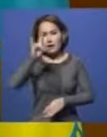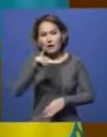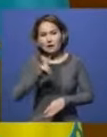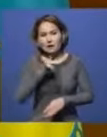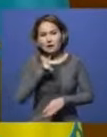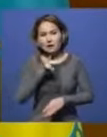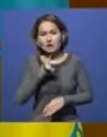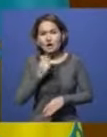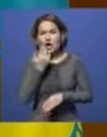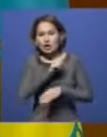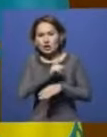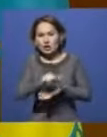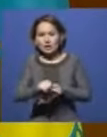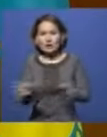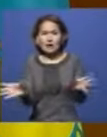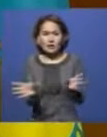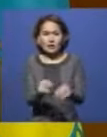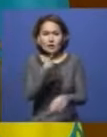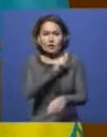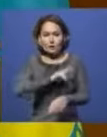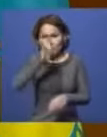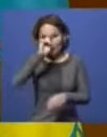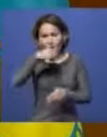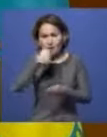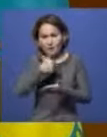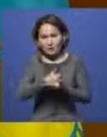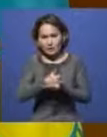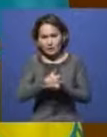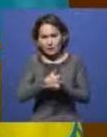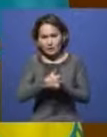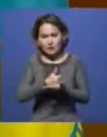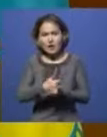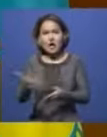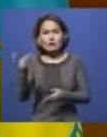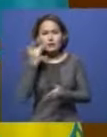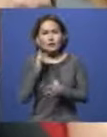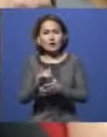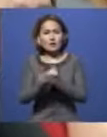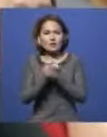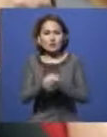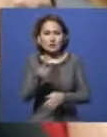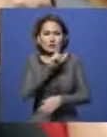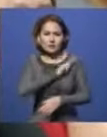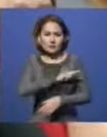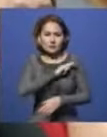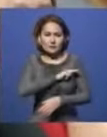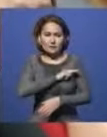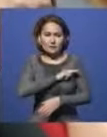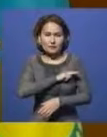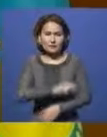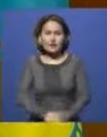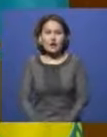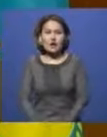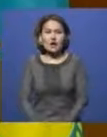де қазіргі таңда Нұрсұлтан Назарбаевтың қоғамдық келісім моделі деген атпен белгілі. Егемендіктің